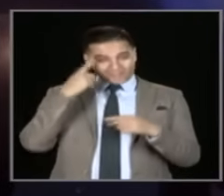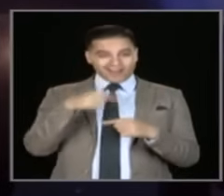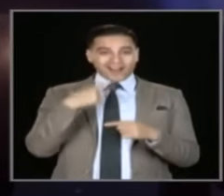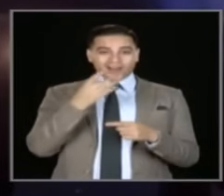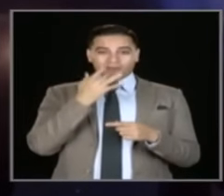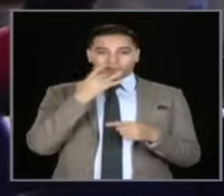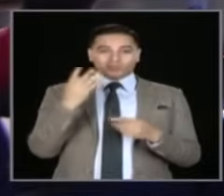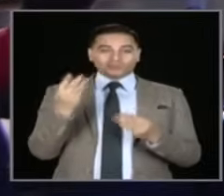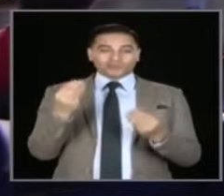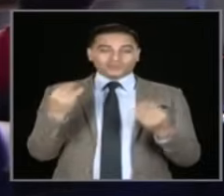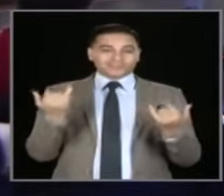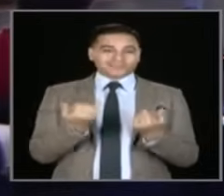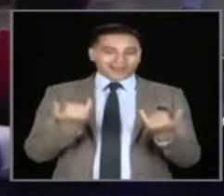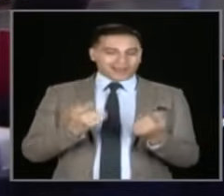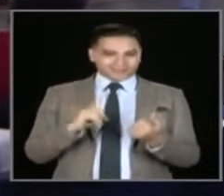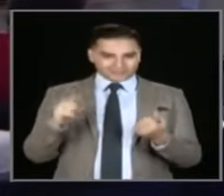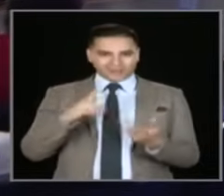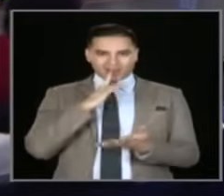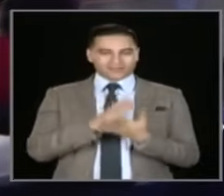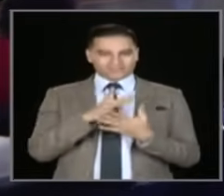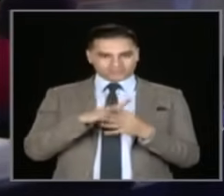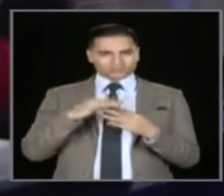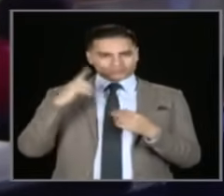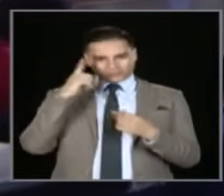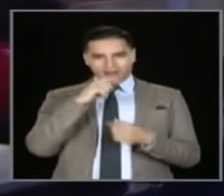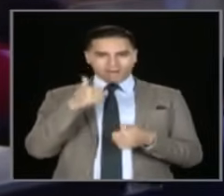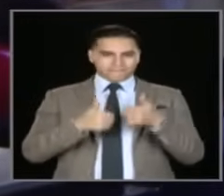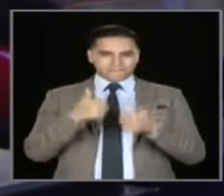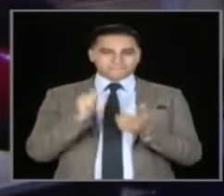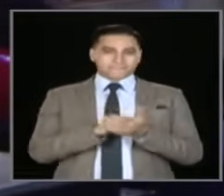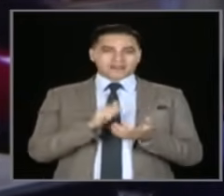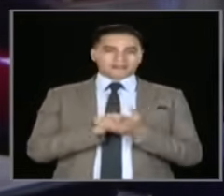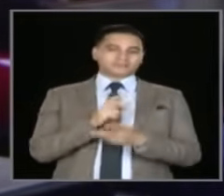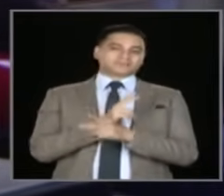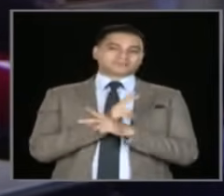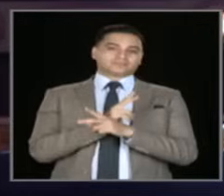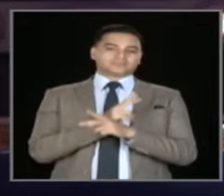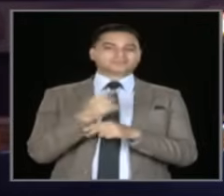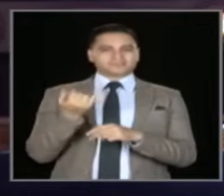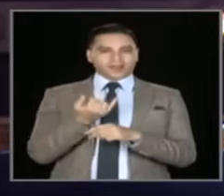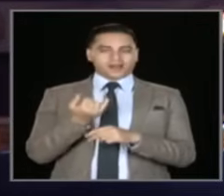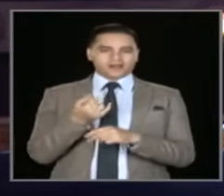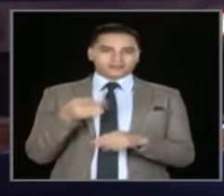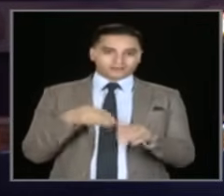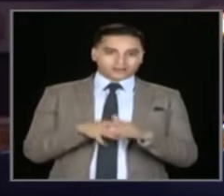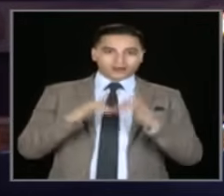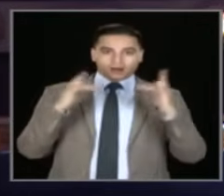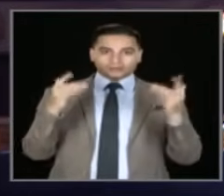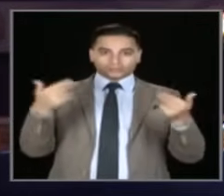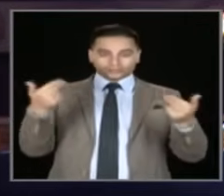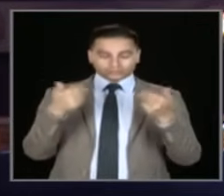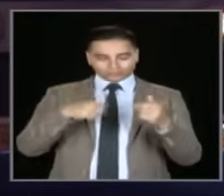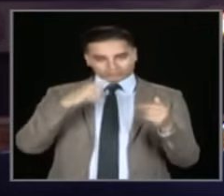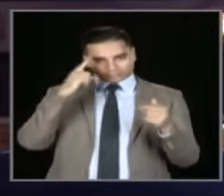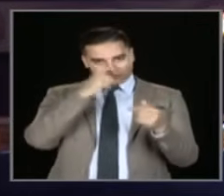علينا بيتخيلوا ان الموضوع سهل. دايما اقول لهم هو سهل وانتوا قاعدين على الكنبه، ولكن هو صعب